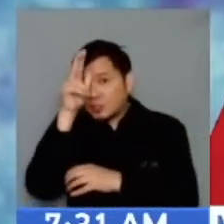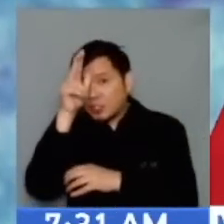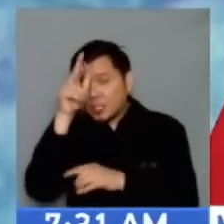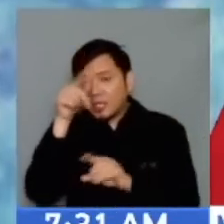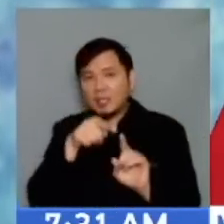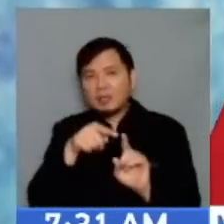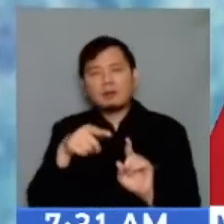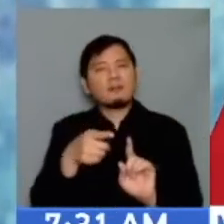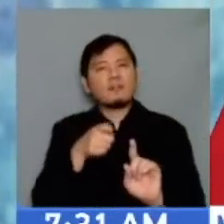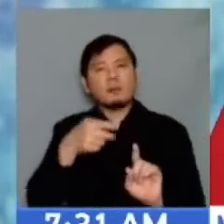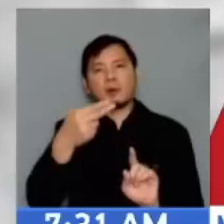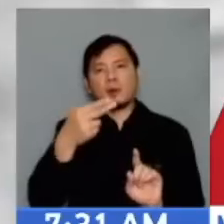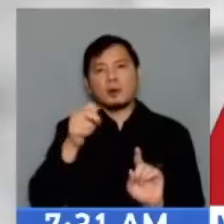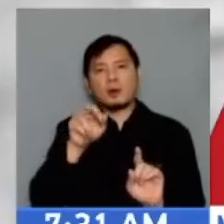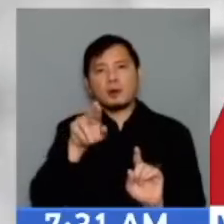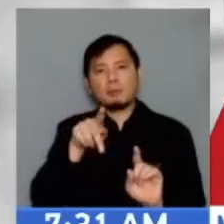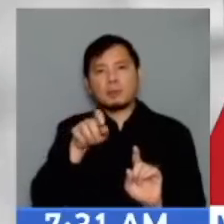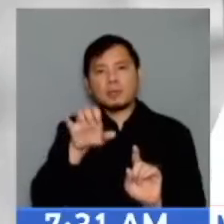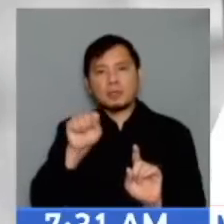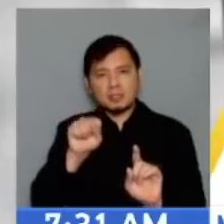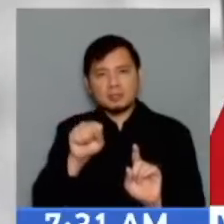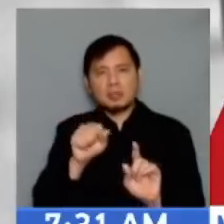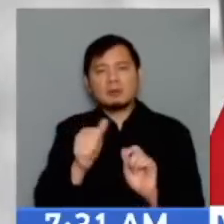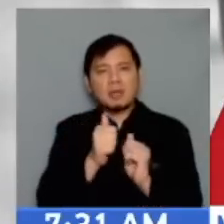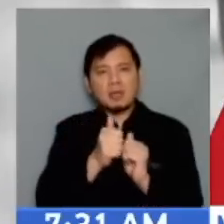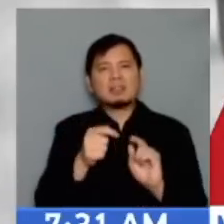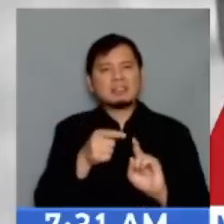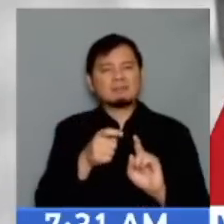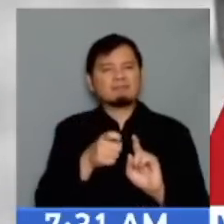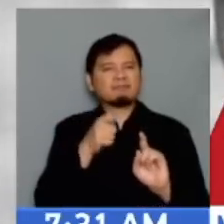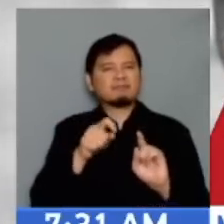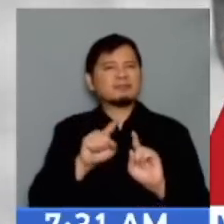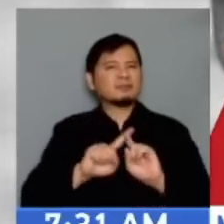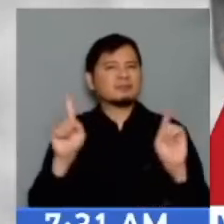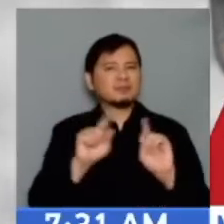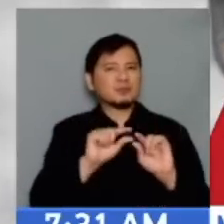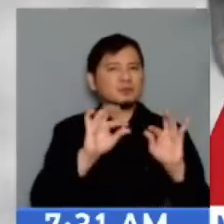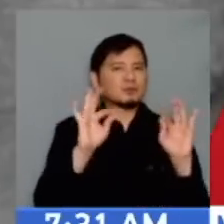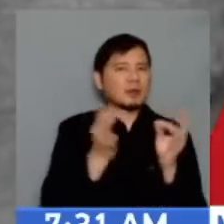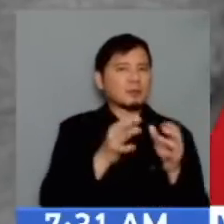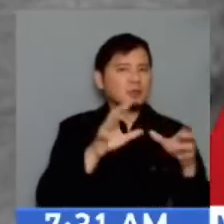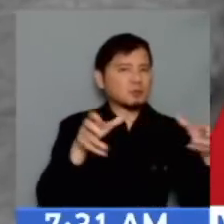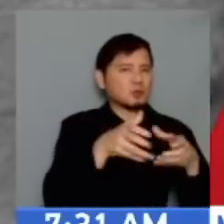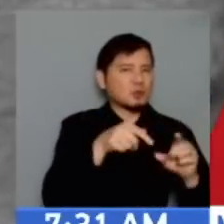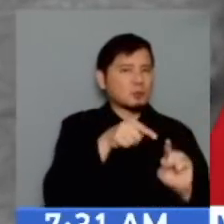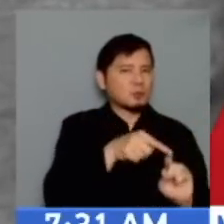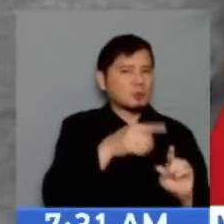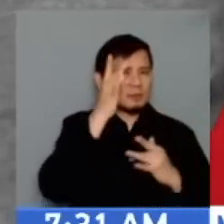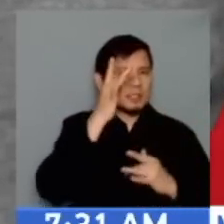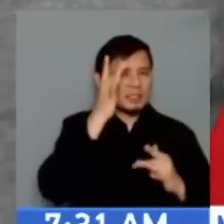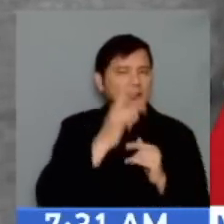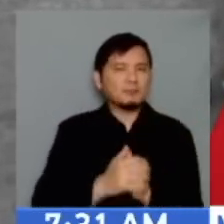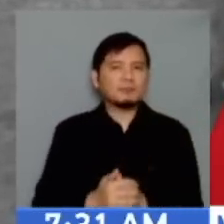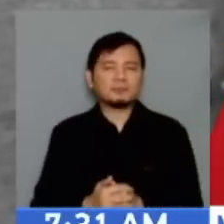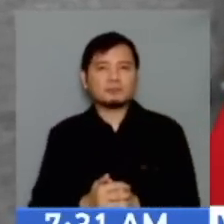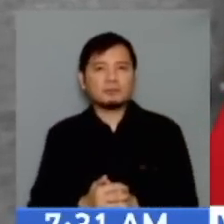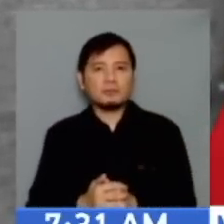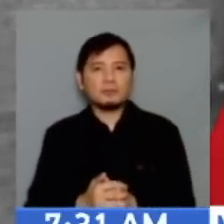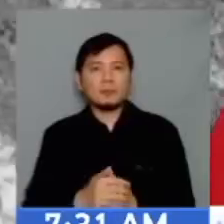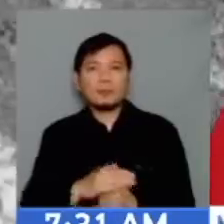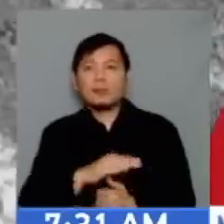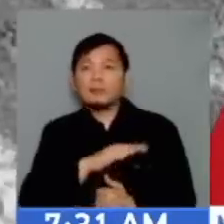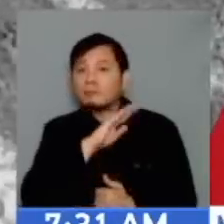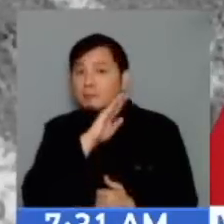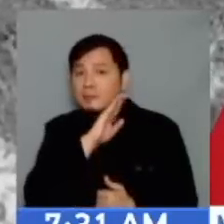Ang manifestations ng monkeypox are, at the start, meron kang parang mga flu-like symptoms, tapos lalabas